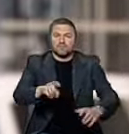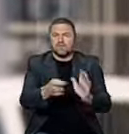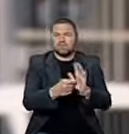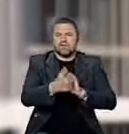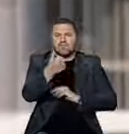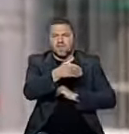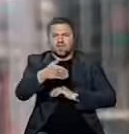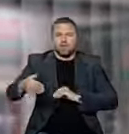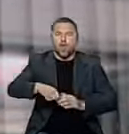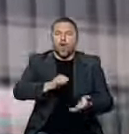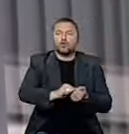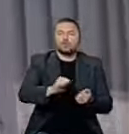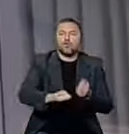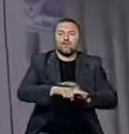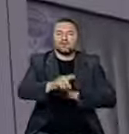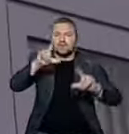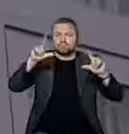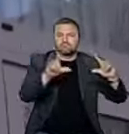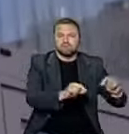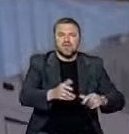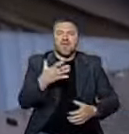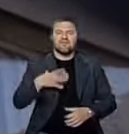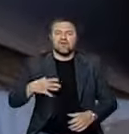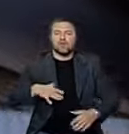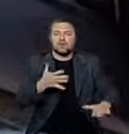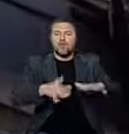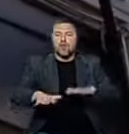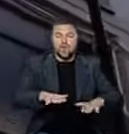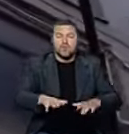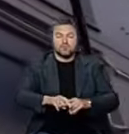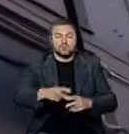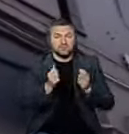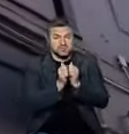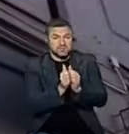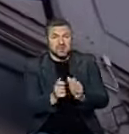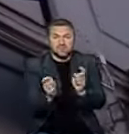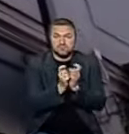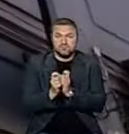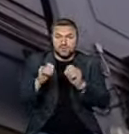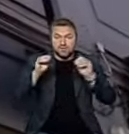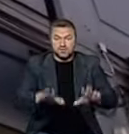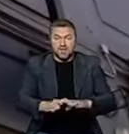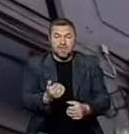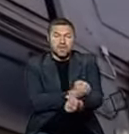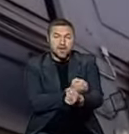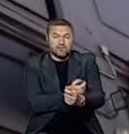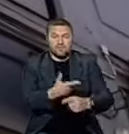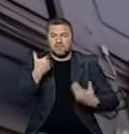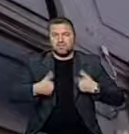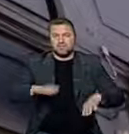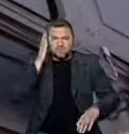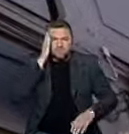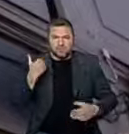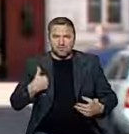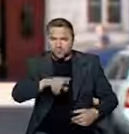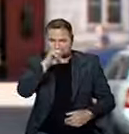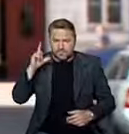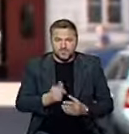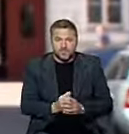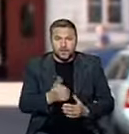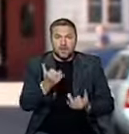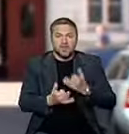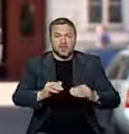ponad milionowego odszkodowania za spadek wartości nieruchomości, bo ich zdaniem w sąsiedztwie sklepów z dopalaczami nikt nie chce mieszkać.